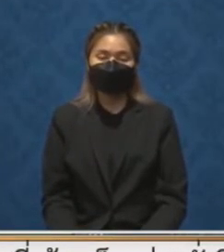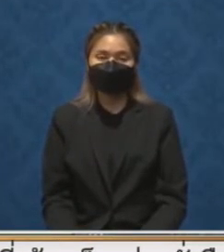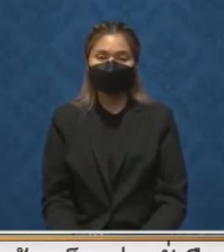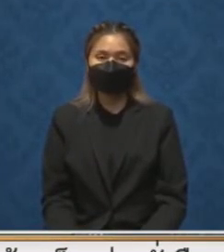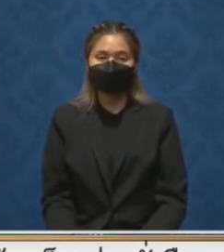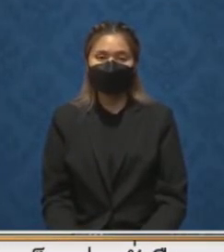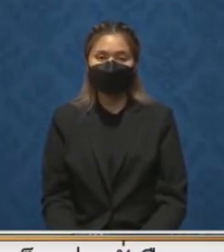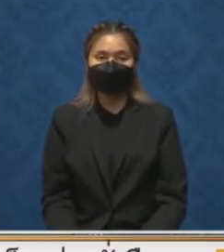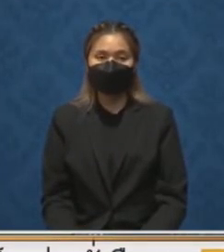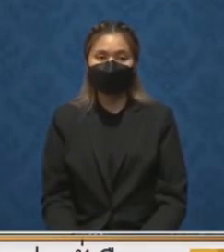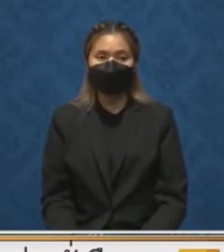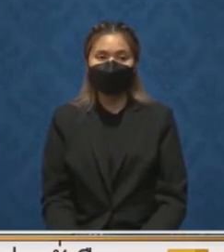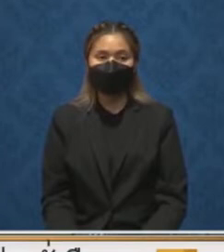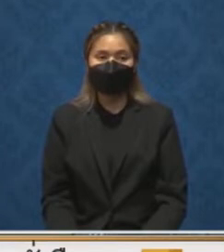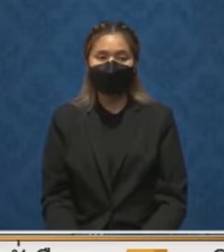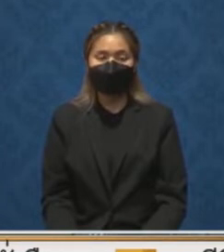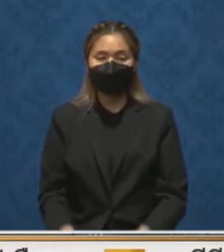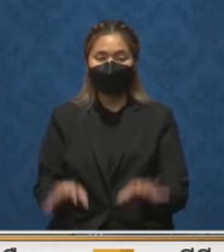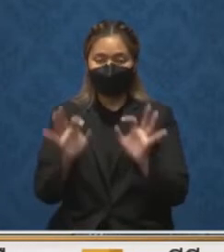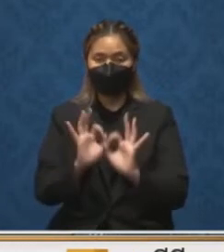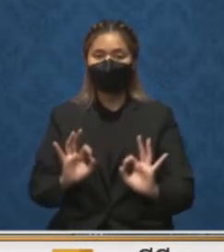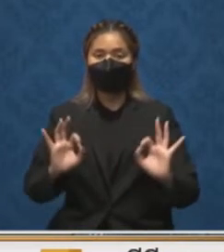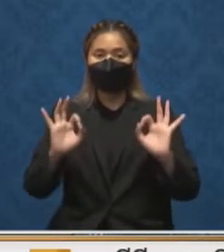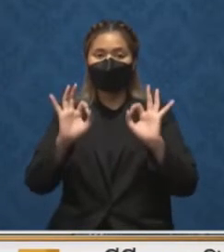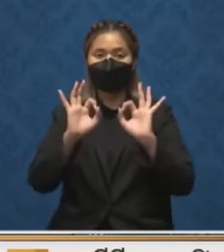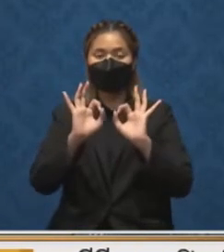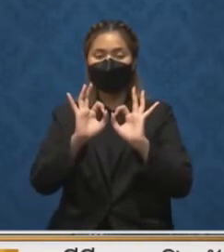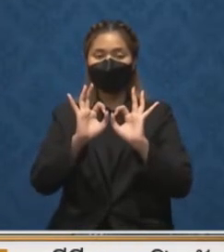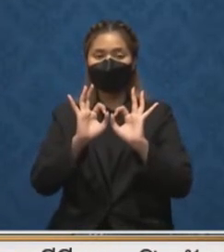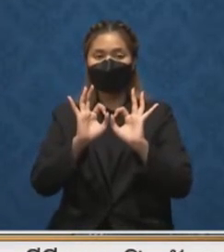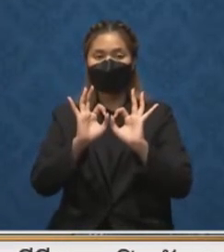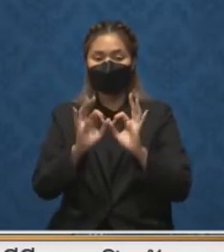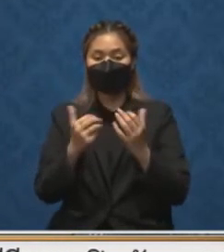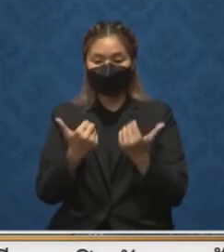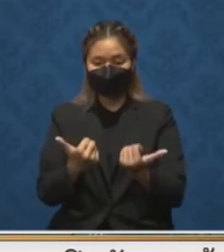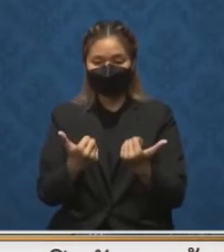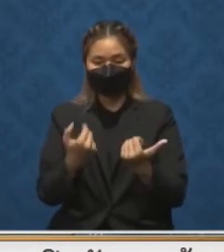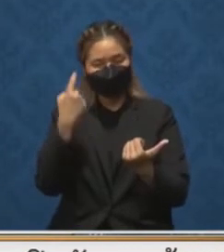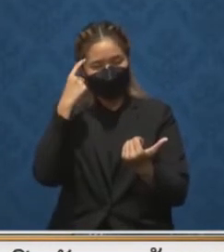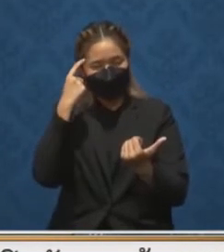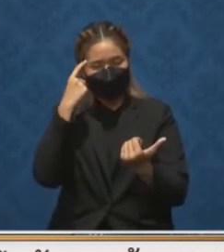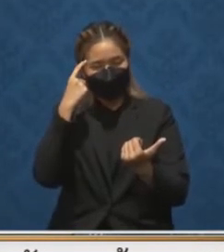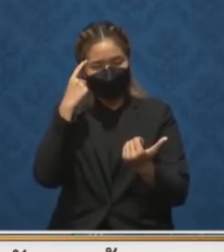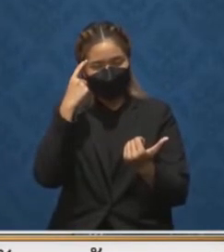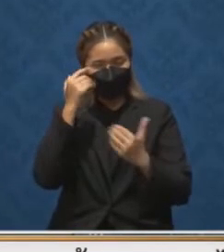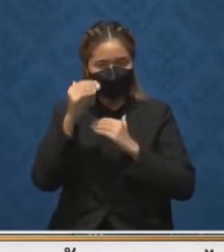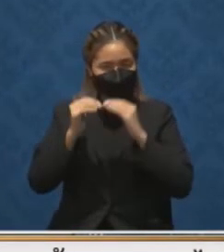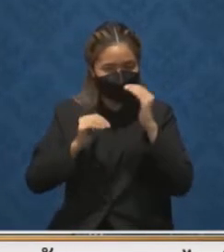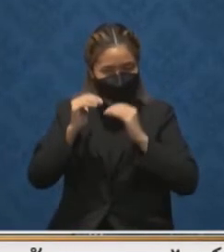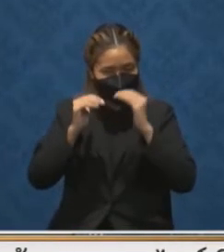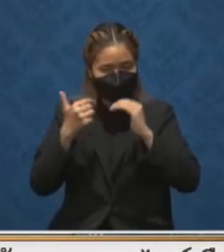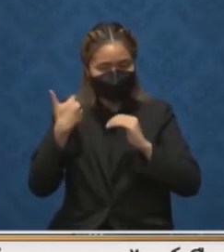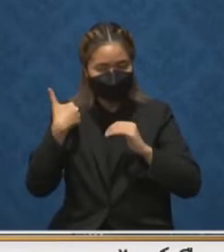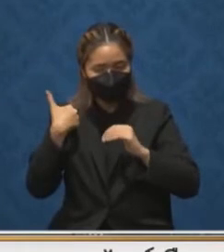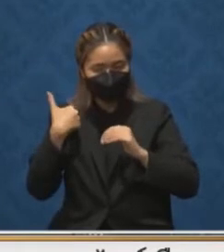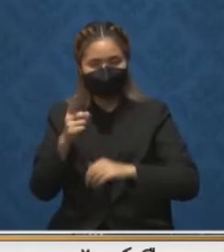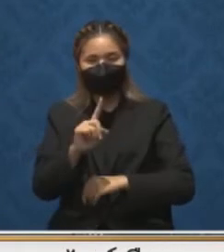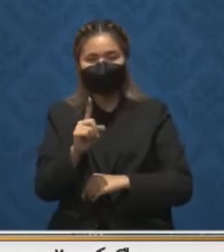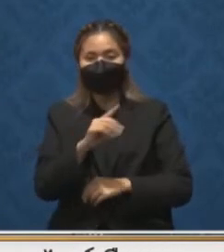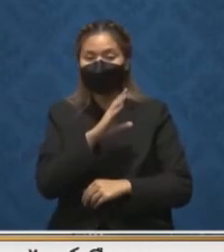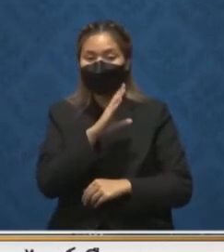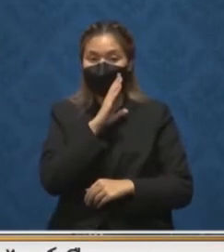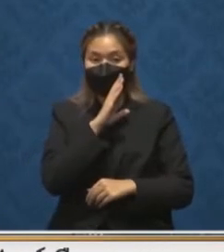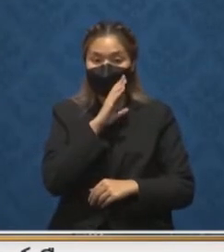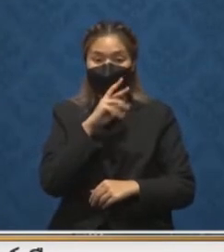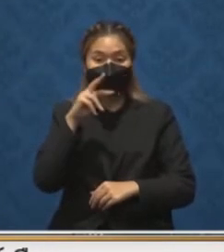า นะครับ แต่สิ่หนึ่งที่มีการเอารดเอาเปรยบกนิดหน่นะครับก็คือว่า พอเห็นว่าน้ำมน